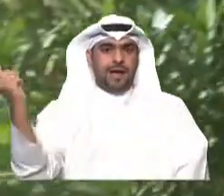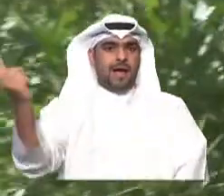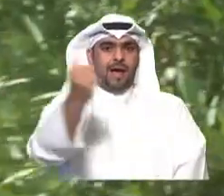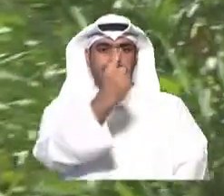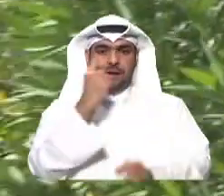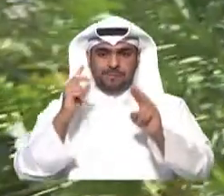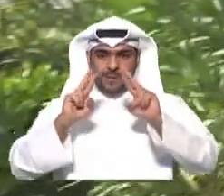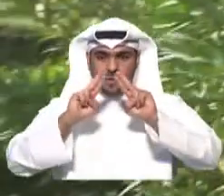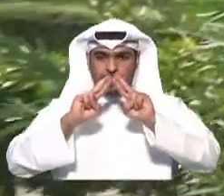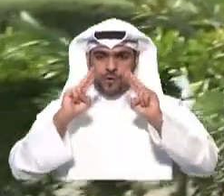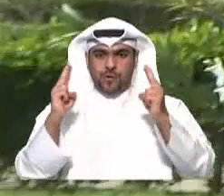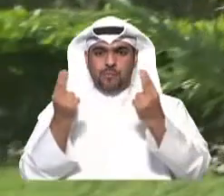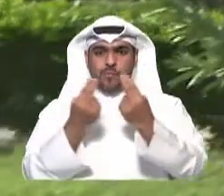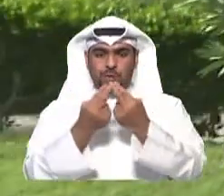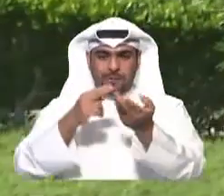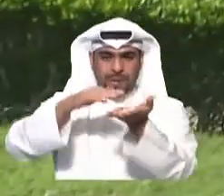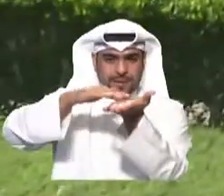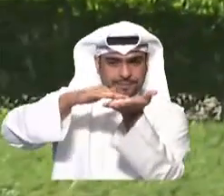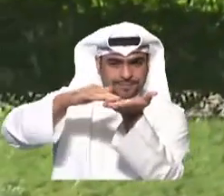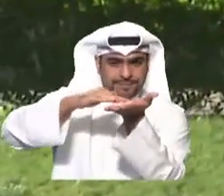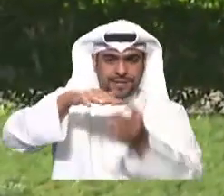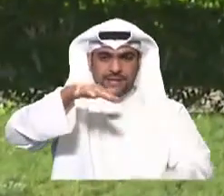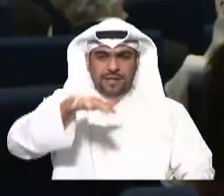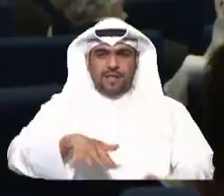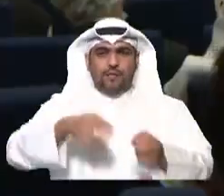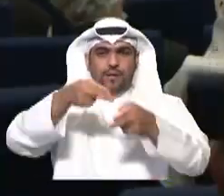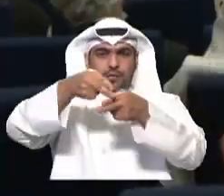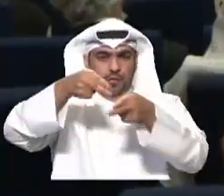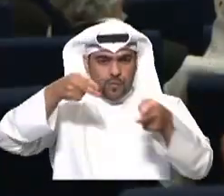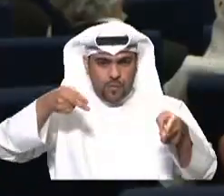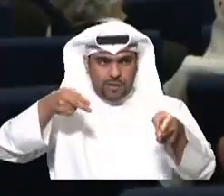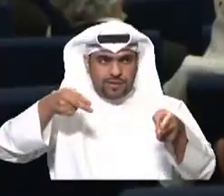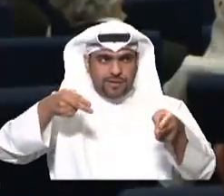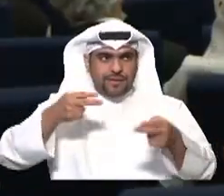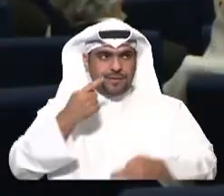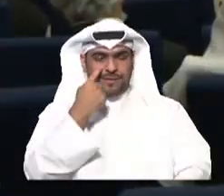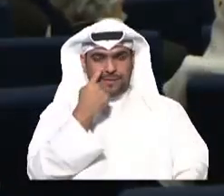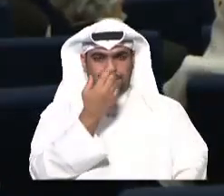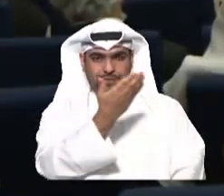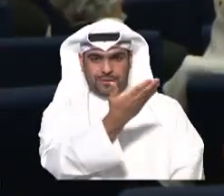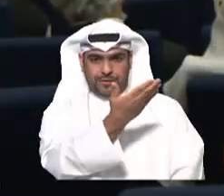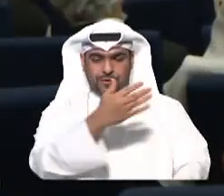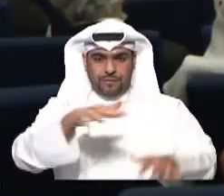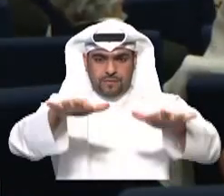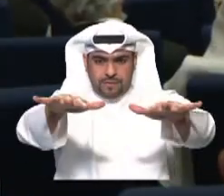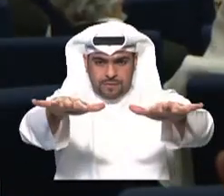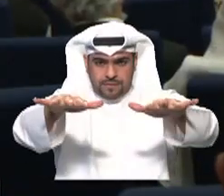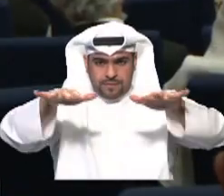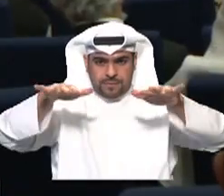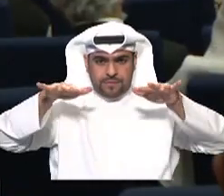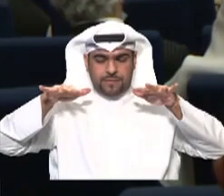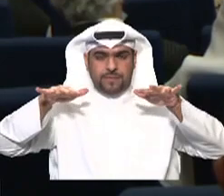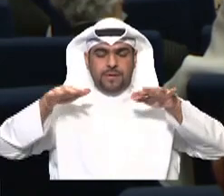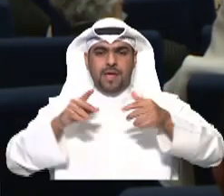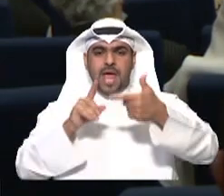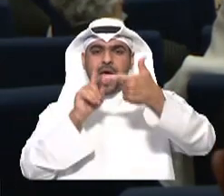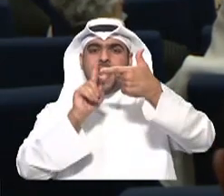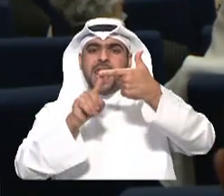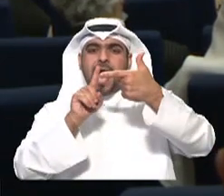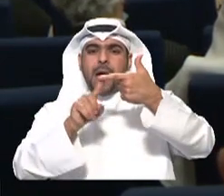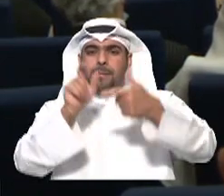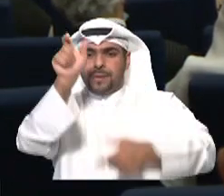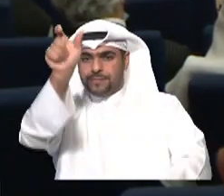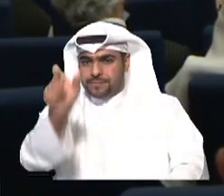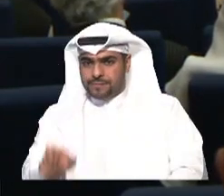الجذور التاريخية للنظريات والمدونات القانونية. المؤتمر أقيم برعاية نائب رئيس مجلس الوزراء ووزير العدل ووزير